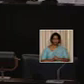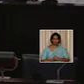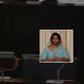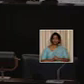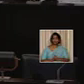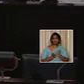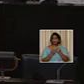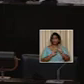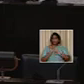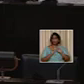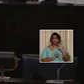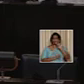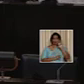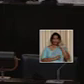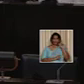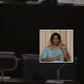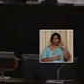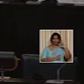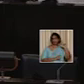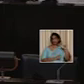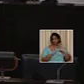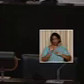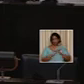वकी एक उपन प्रतिशत है सीर विशुद्ध दशम है हतकी